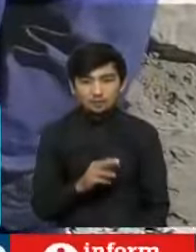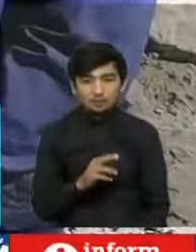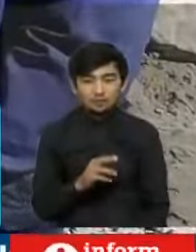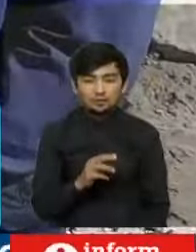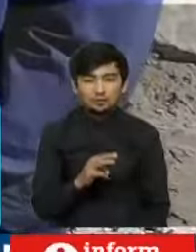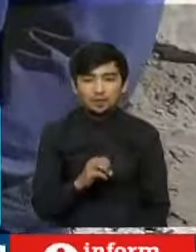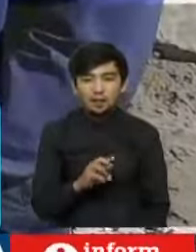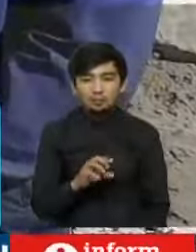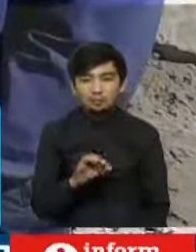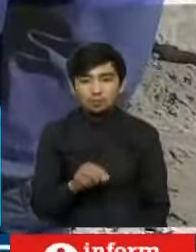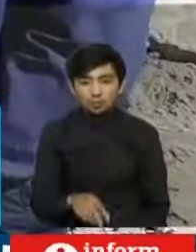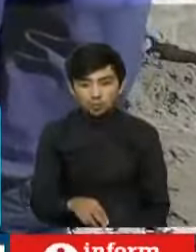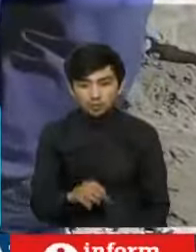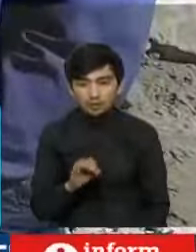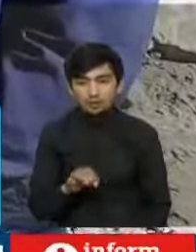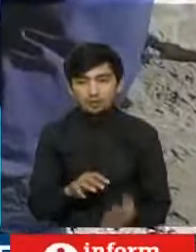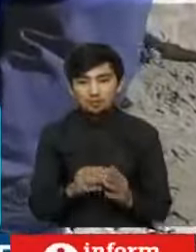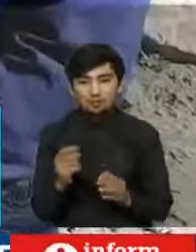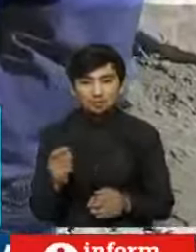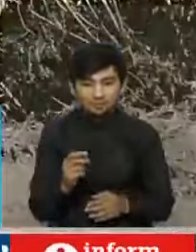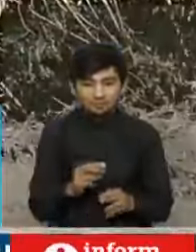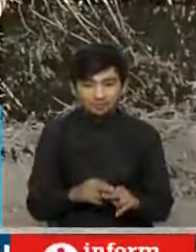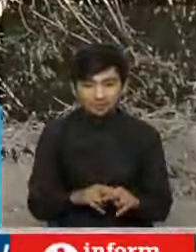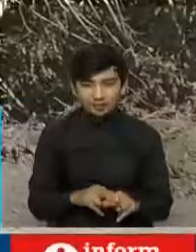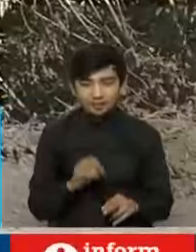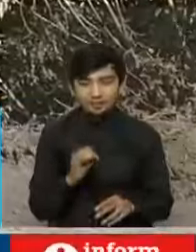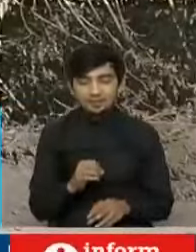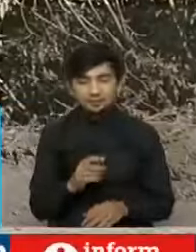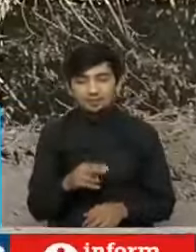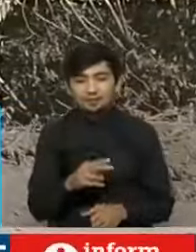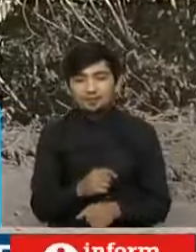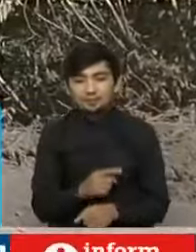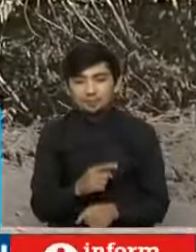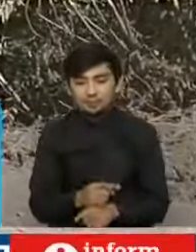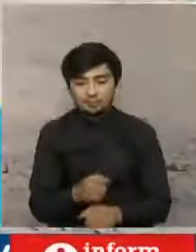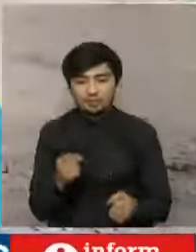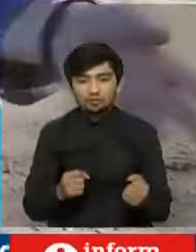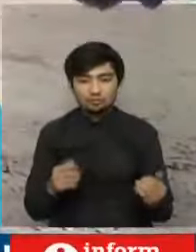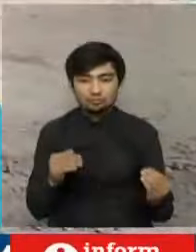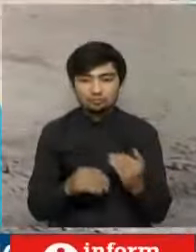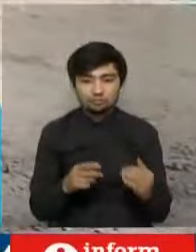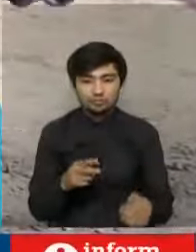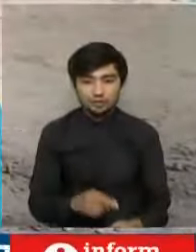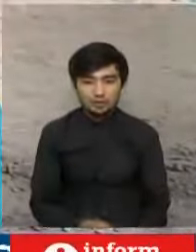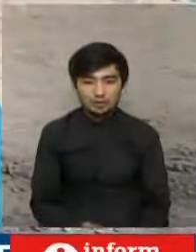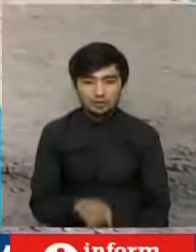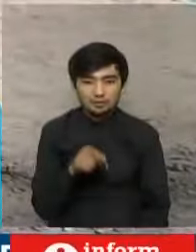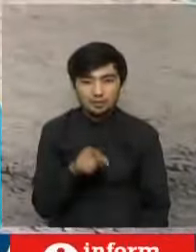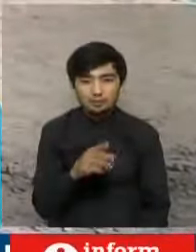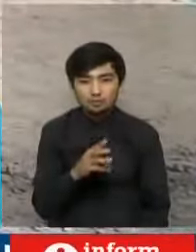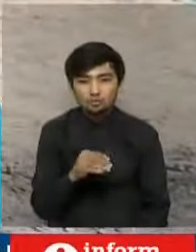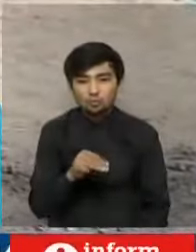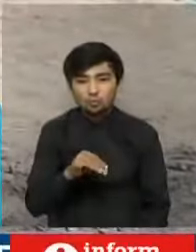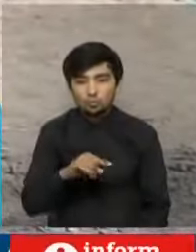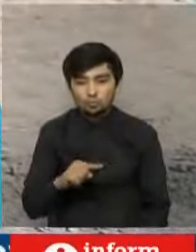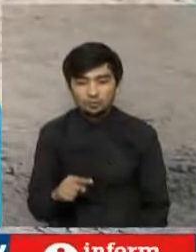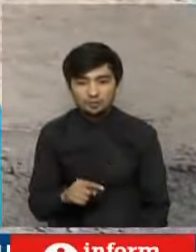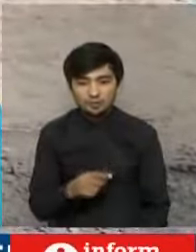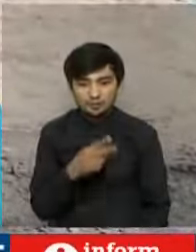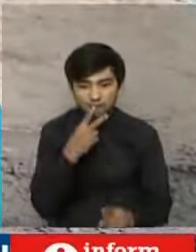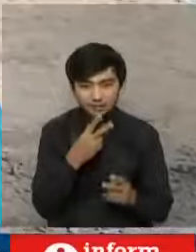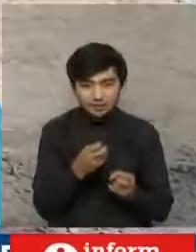Тобыла, со стороны лесхоза для запрета проезда автотранспорта. Но там шлюзы, там просто это